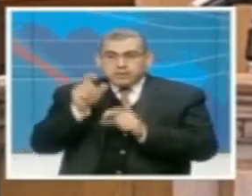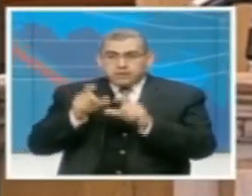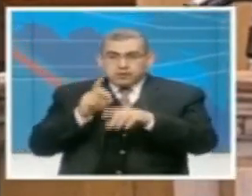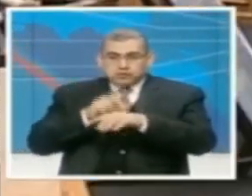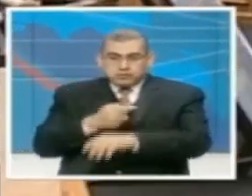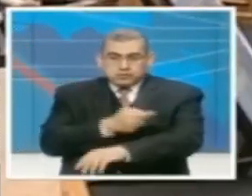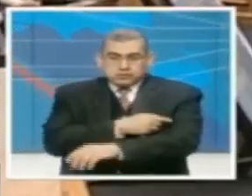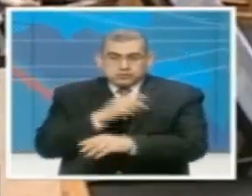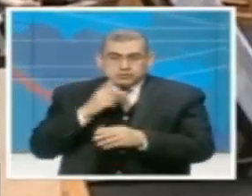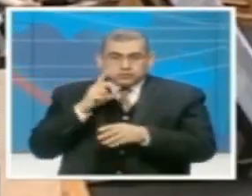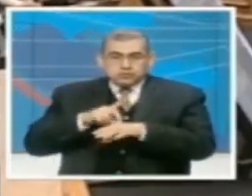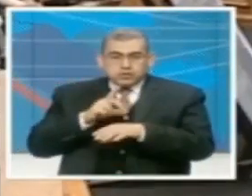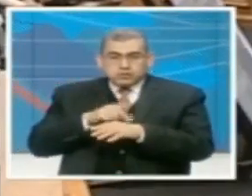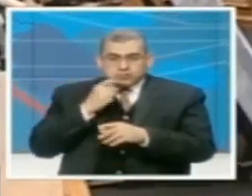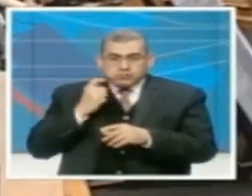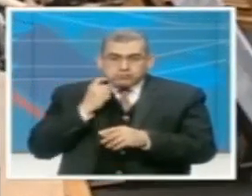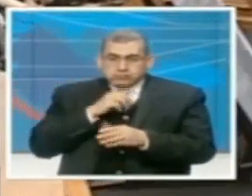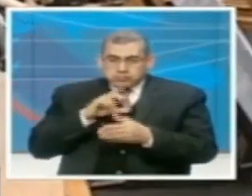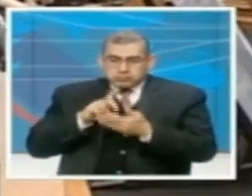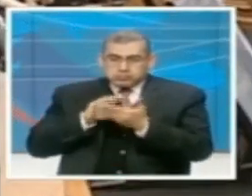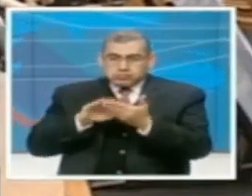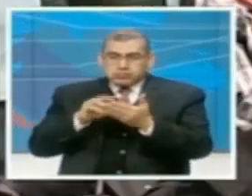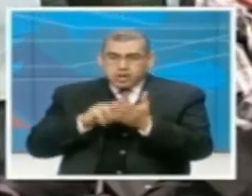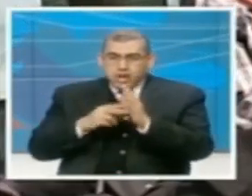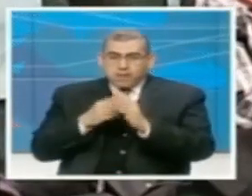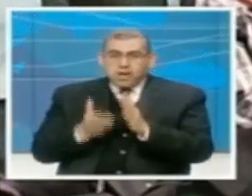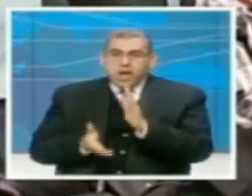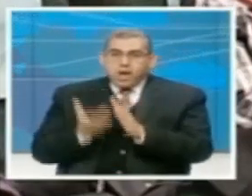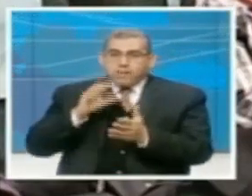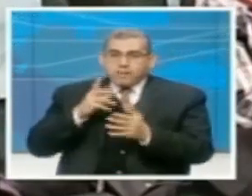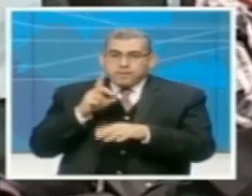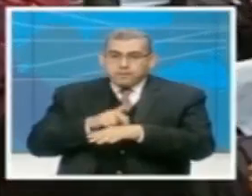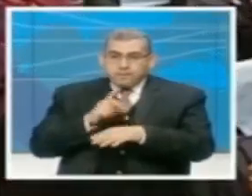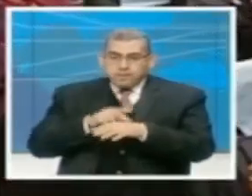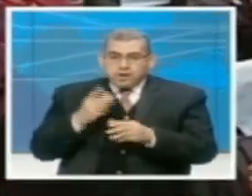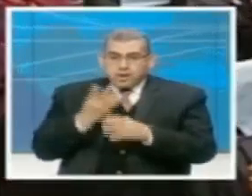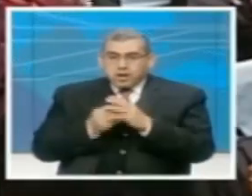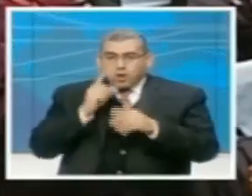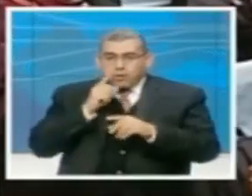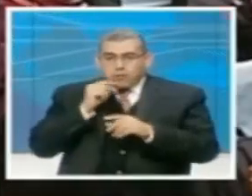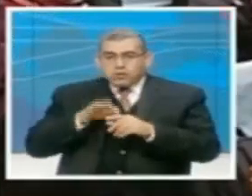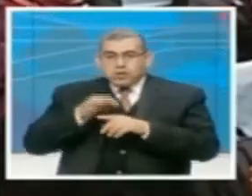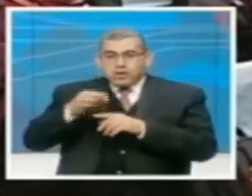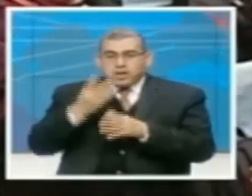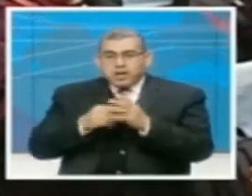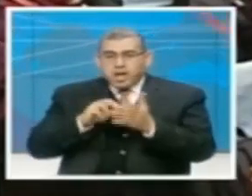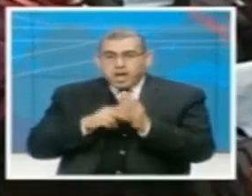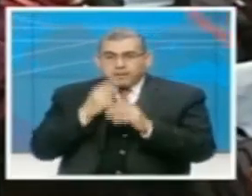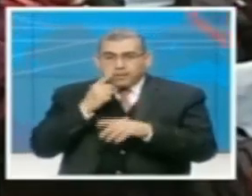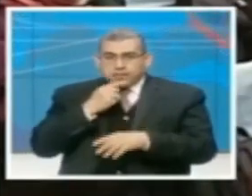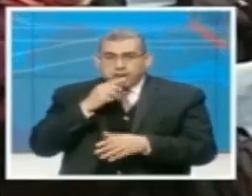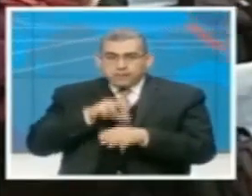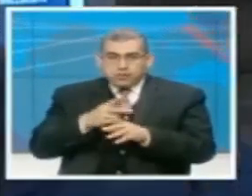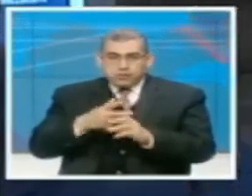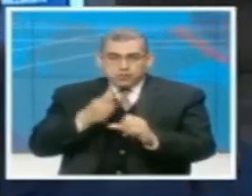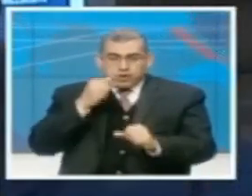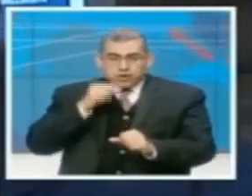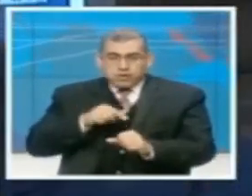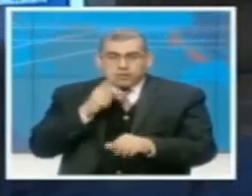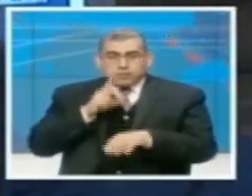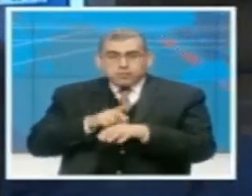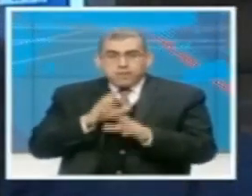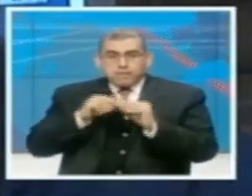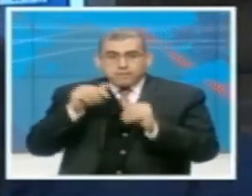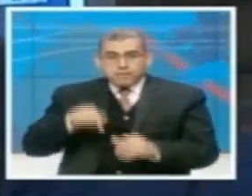في كيفية التشخيص الدقيق لتلك الأمراض، وبخاصة الأمراض الوراثية وأمراض الدم. موضوع الجينوم المصري، لأن